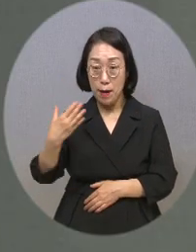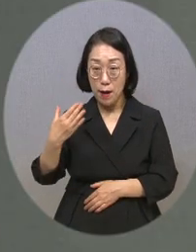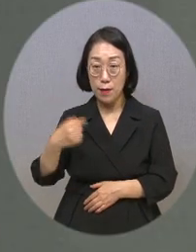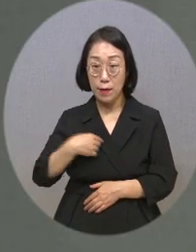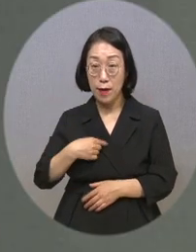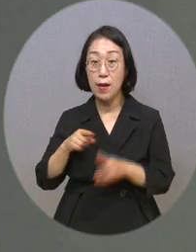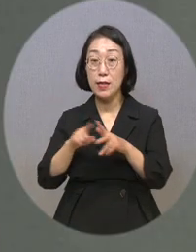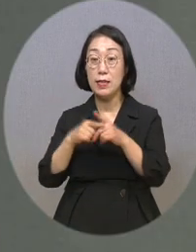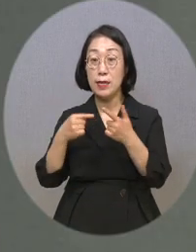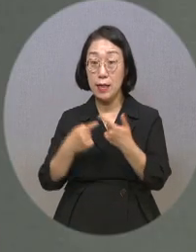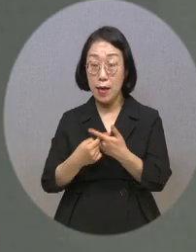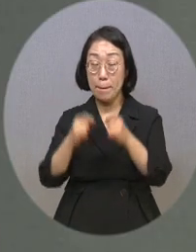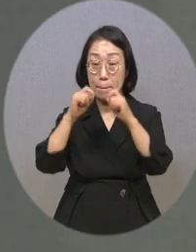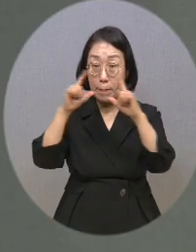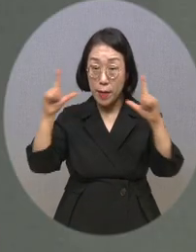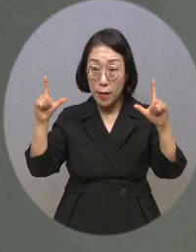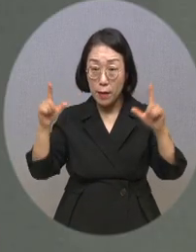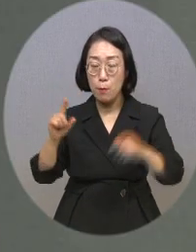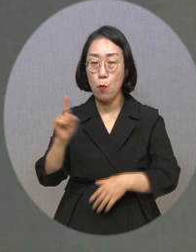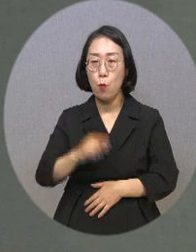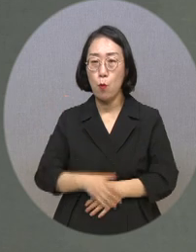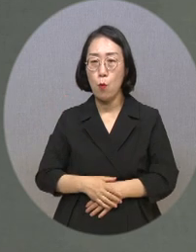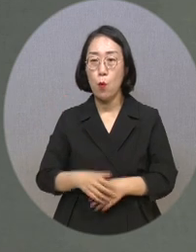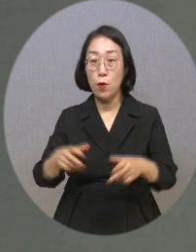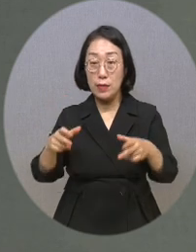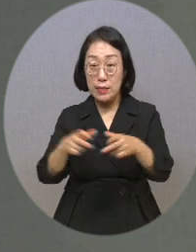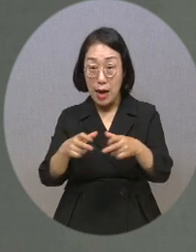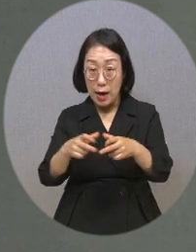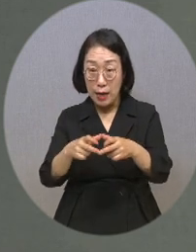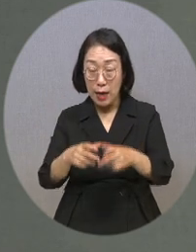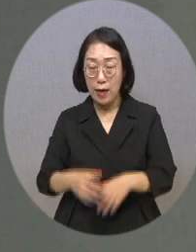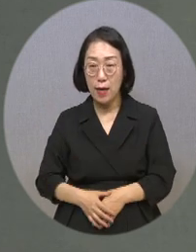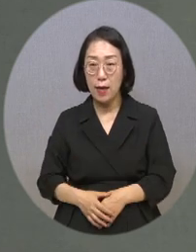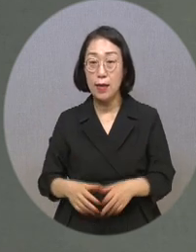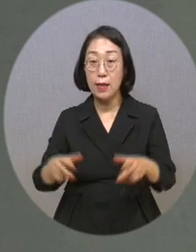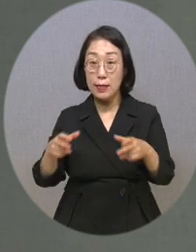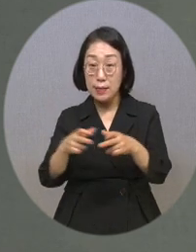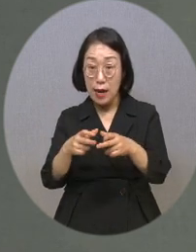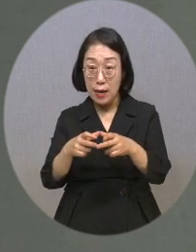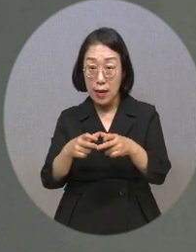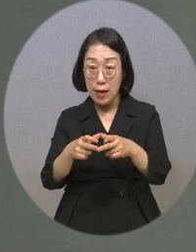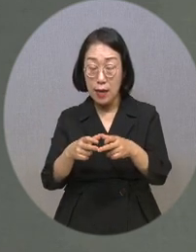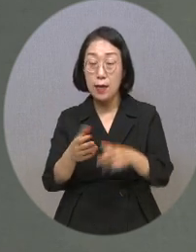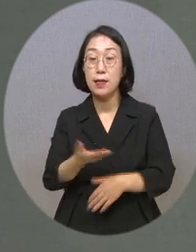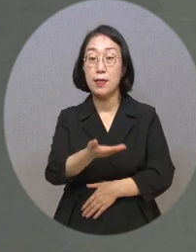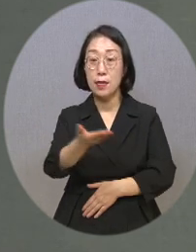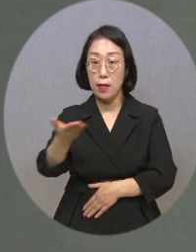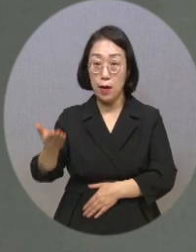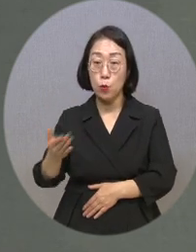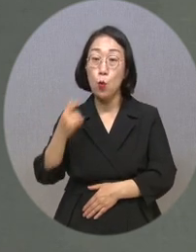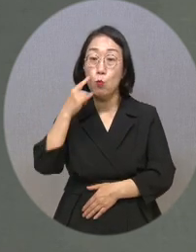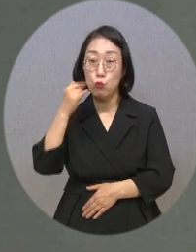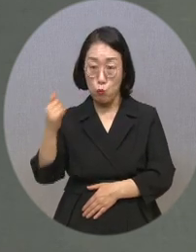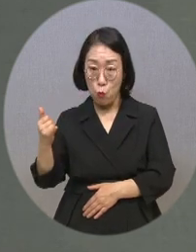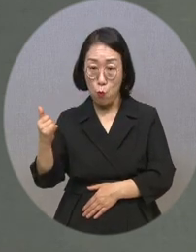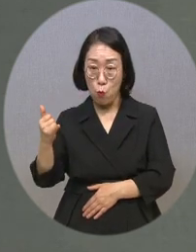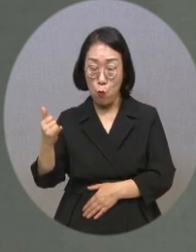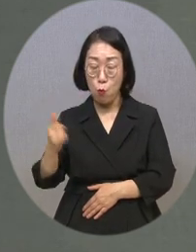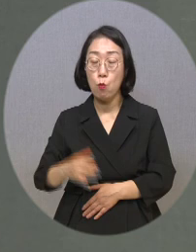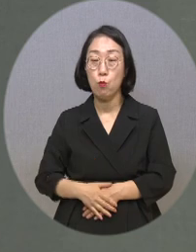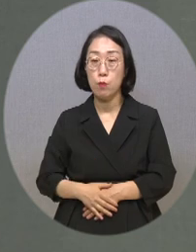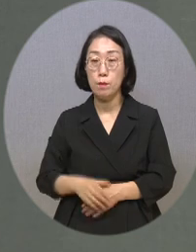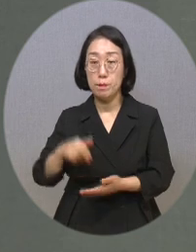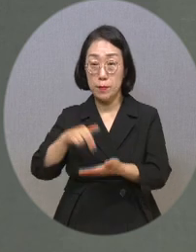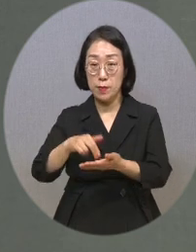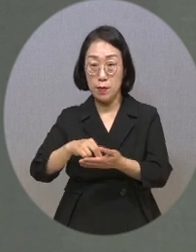조금 이해가 가는 게 뭐냐면 장애인이야 장애인이니까 또는 부모니까 그런 여러